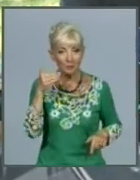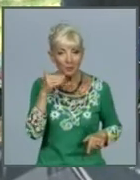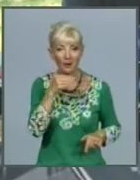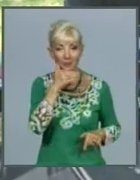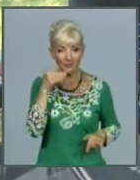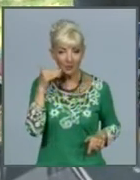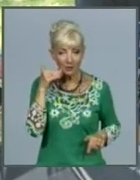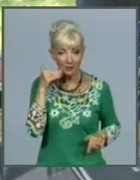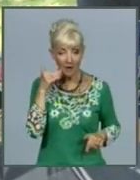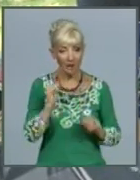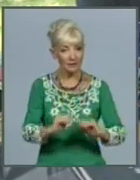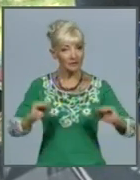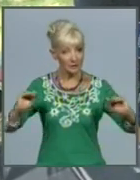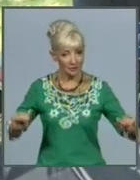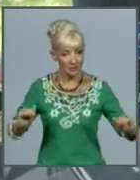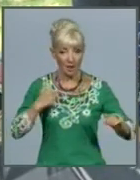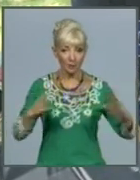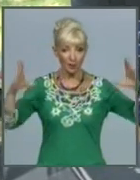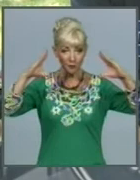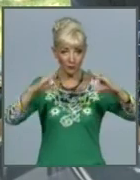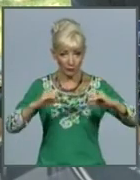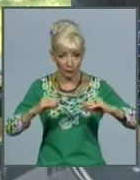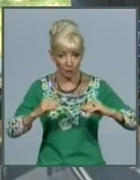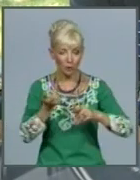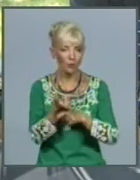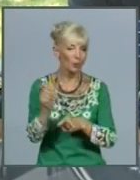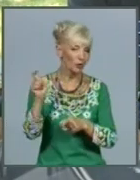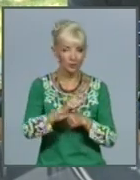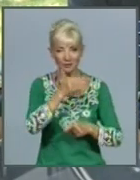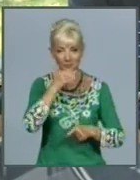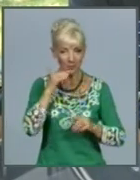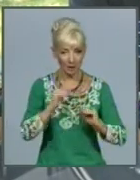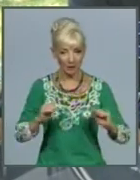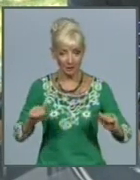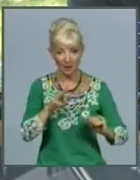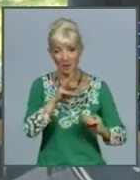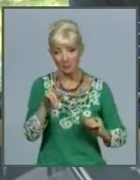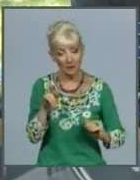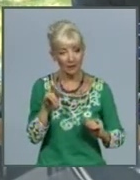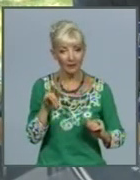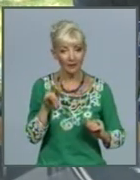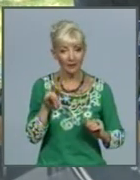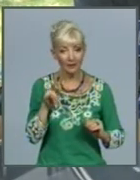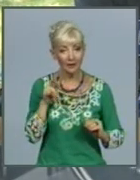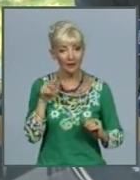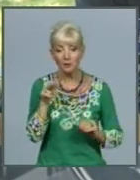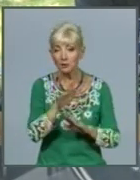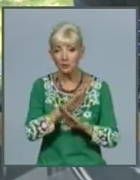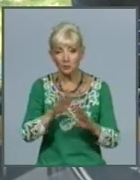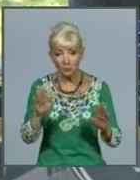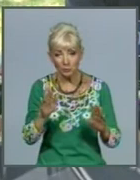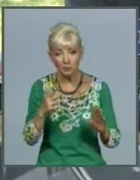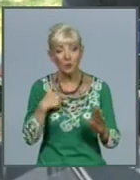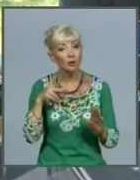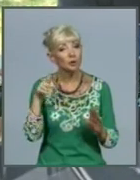деток, но вечером очень много. И мы не ходим. Сегодня я не пойду вечером гулять, потому